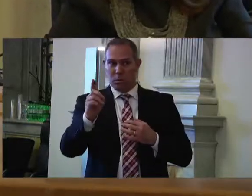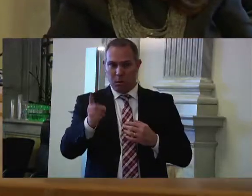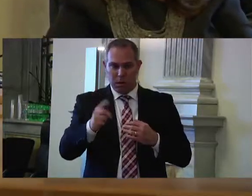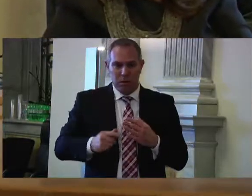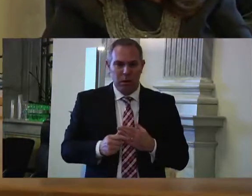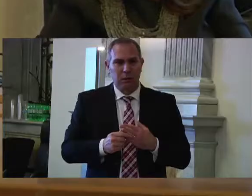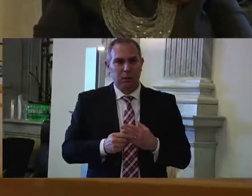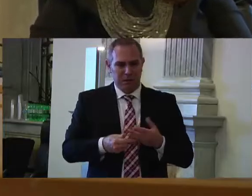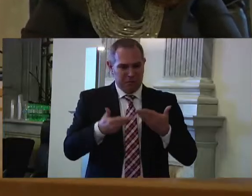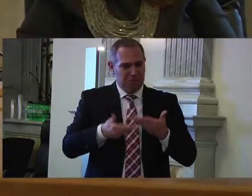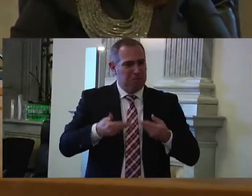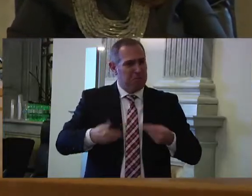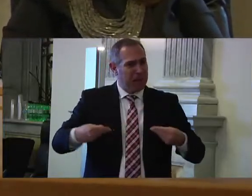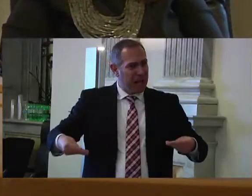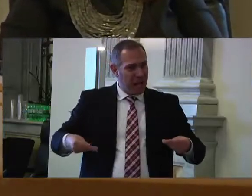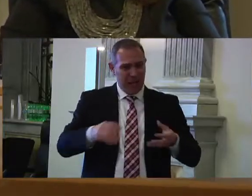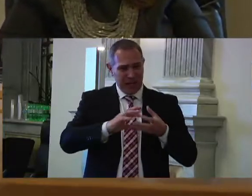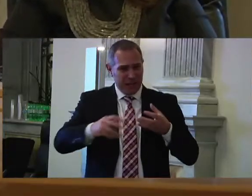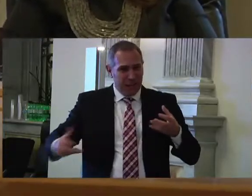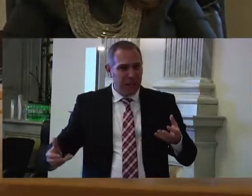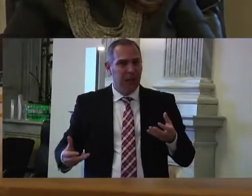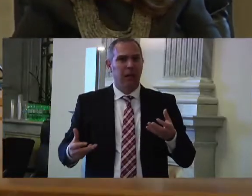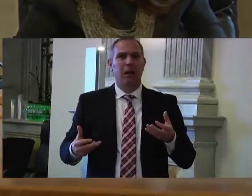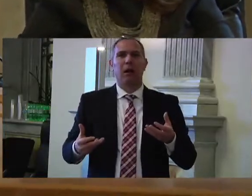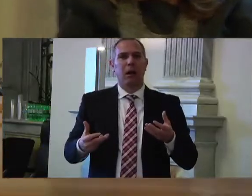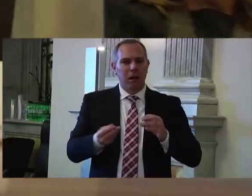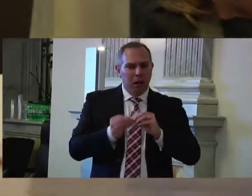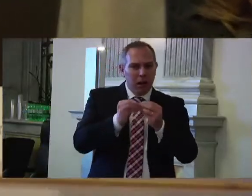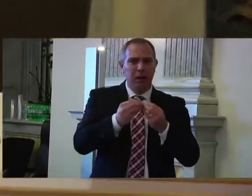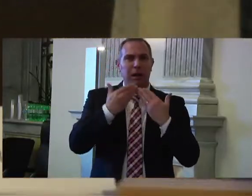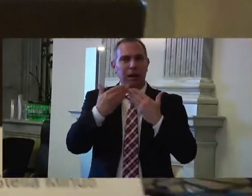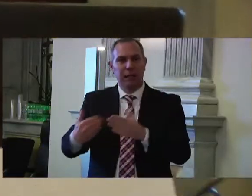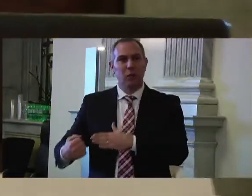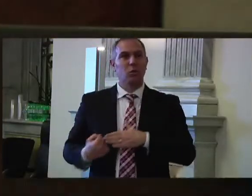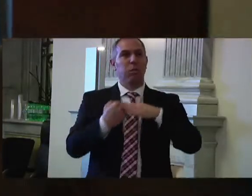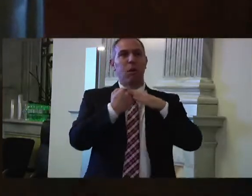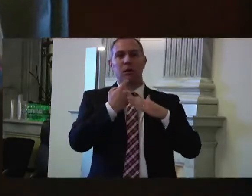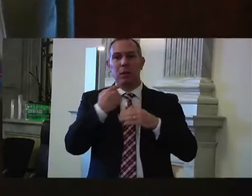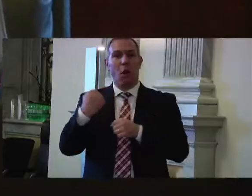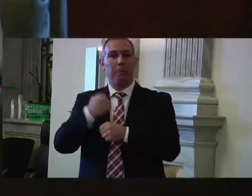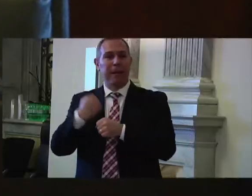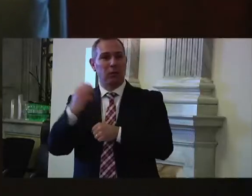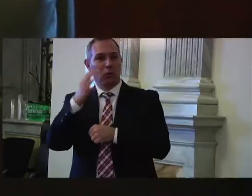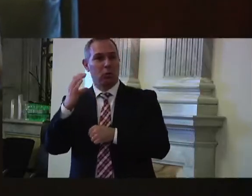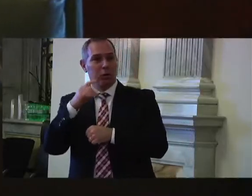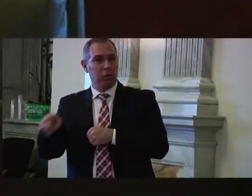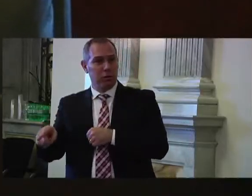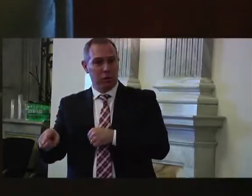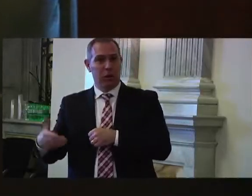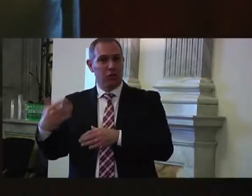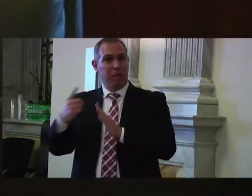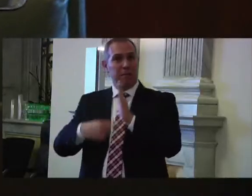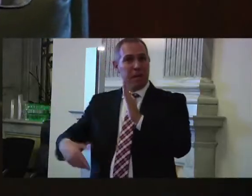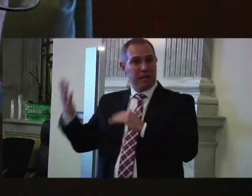questi materiali sono stati realizzati con il supporto dei famosi operatori turistici che sono stati formati a marzo